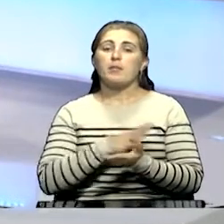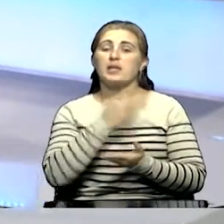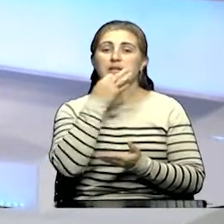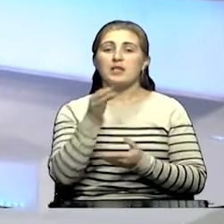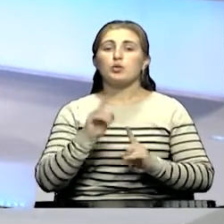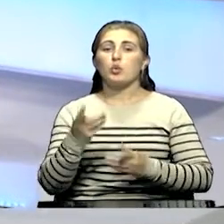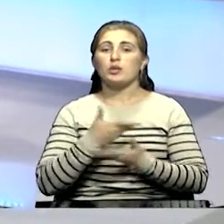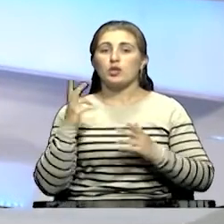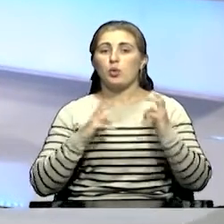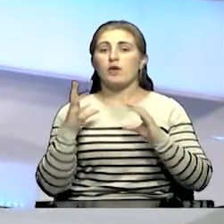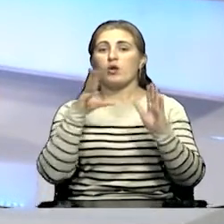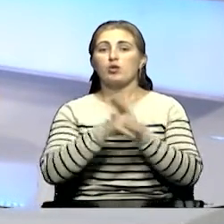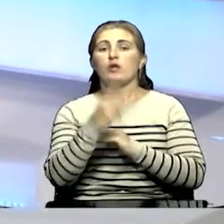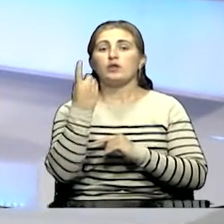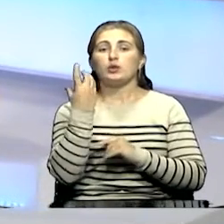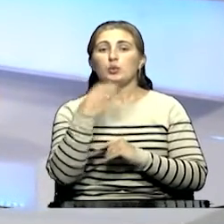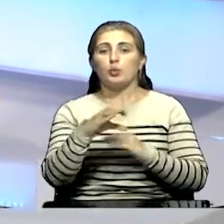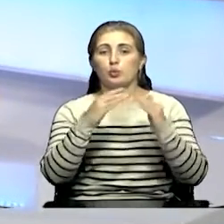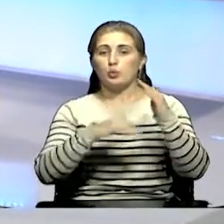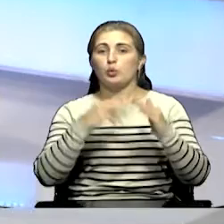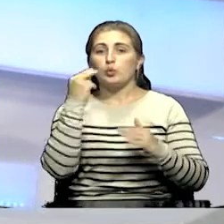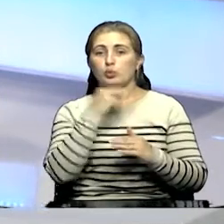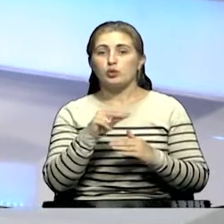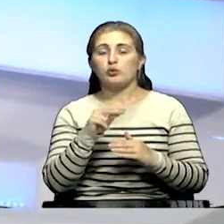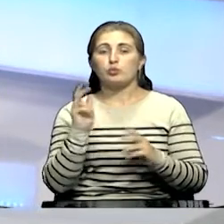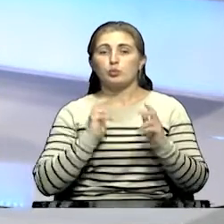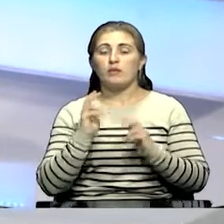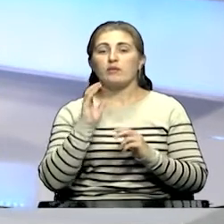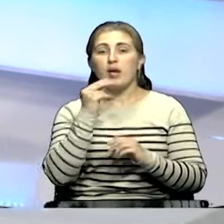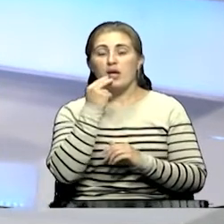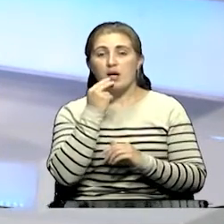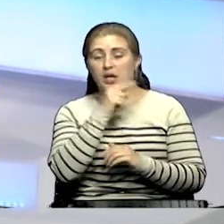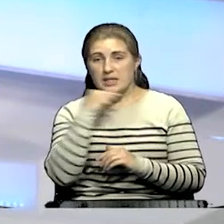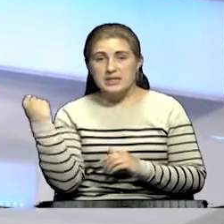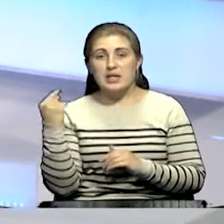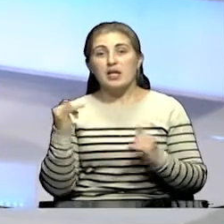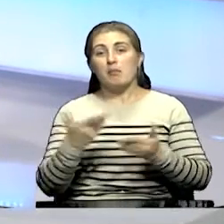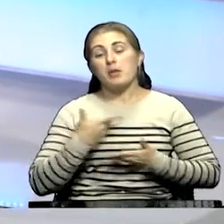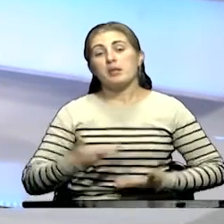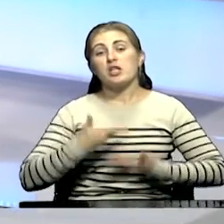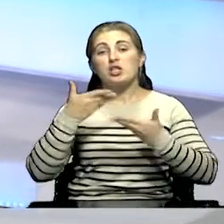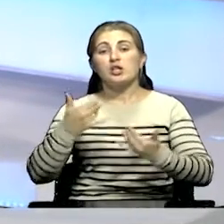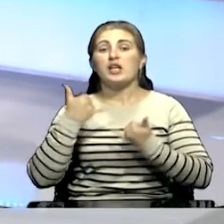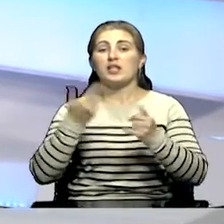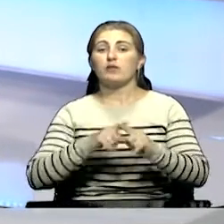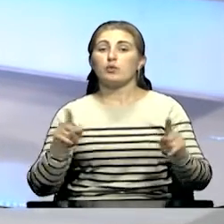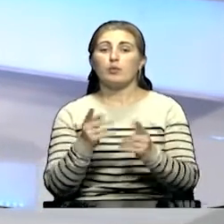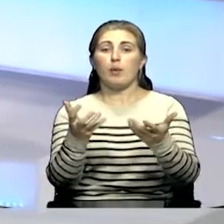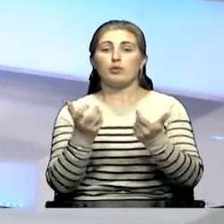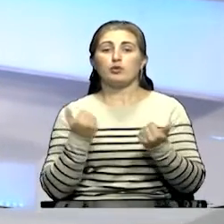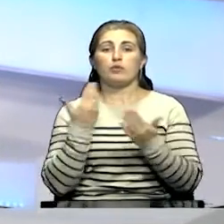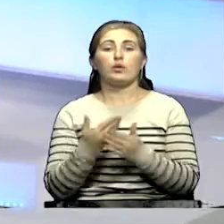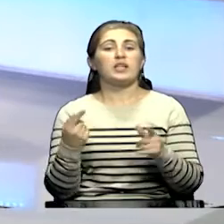наш колледж вошел в сотню лучших вузов россии и мы приглашены для того чтобы получить вот такие